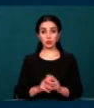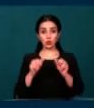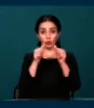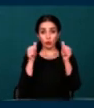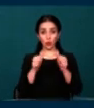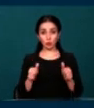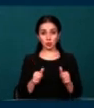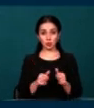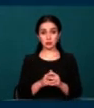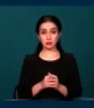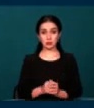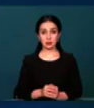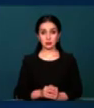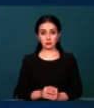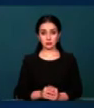Formulamizdan